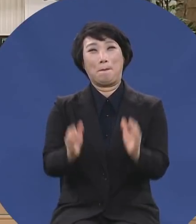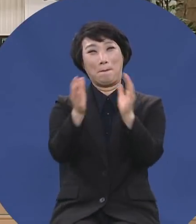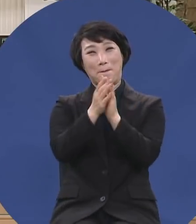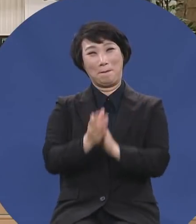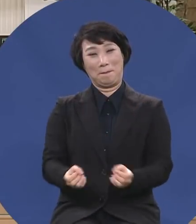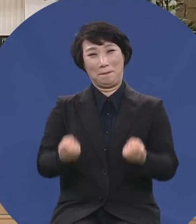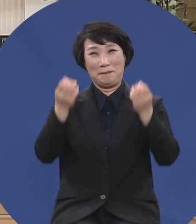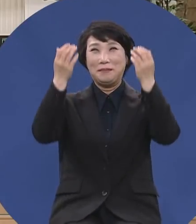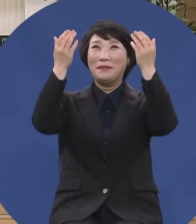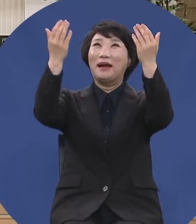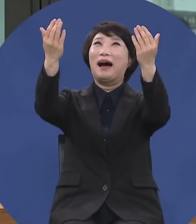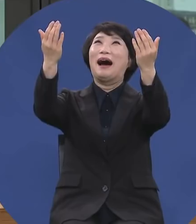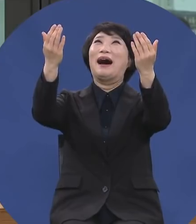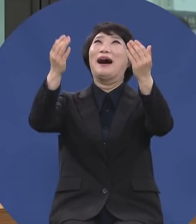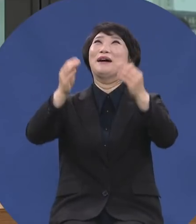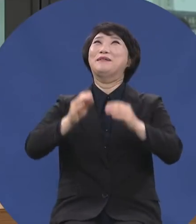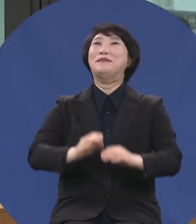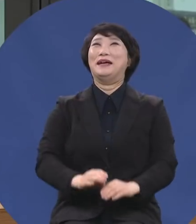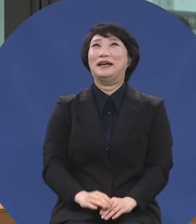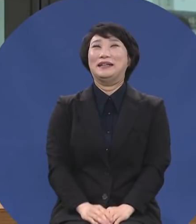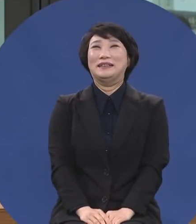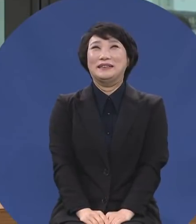할렐루야.